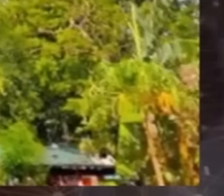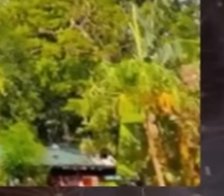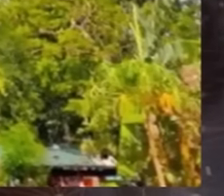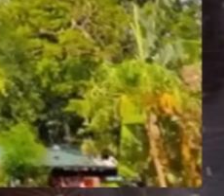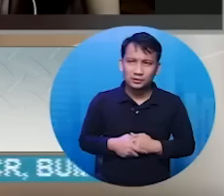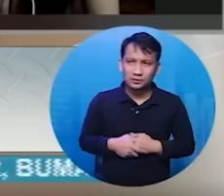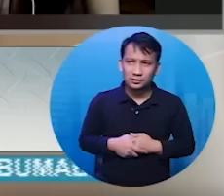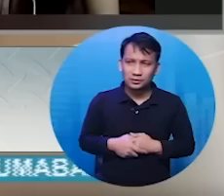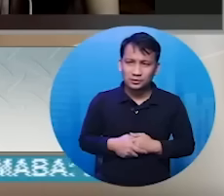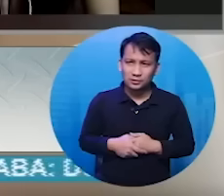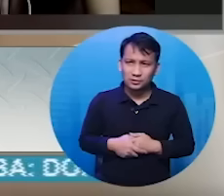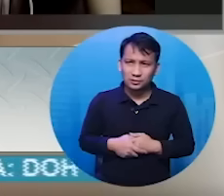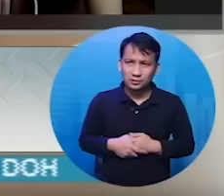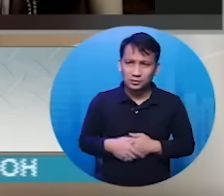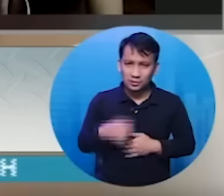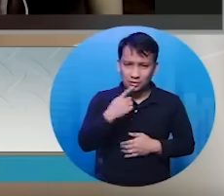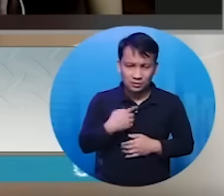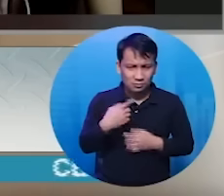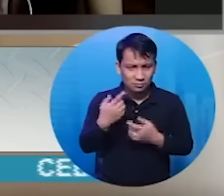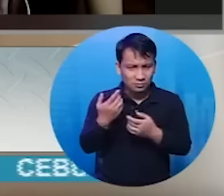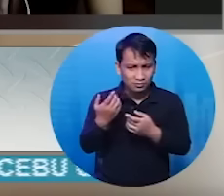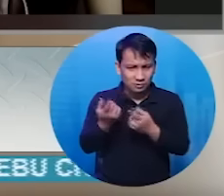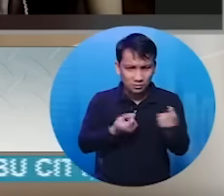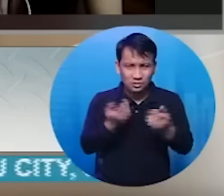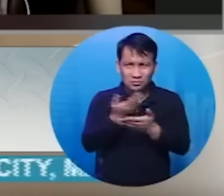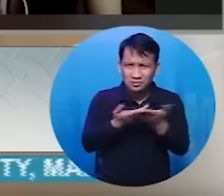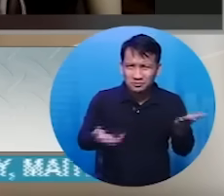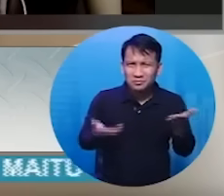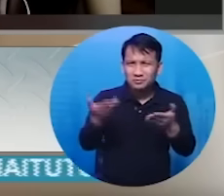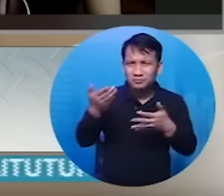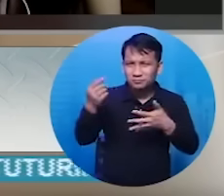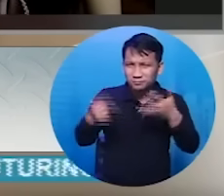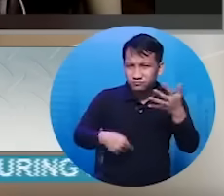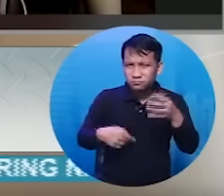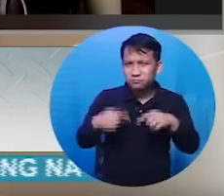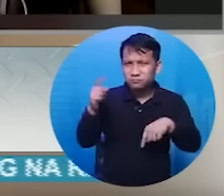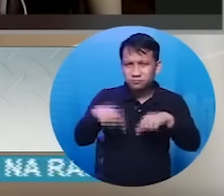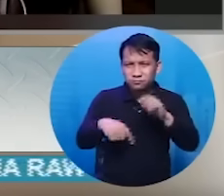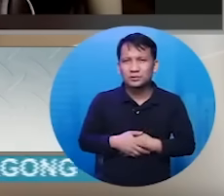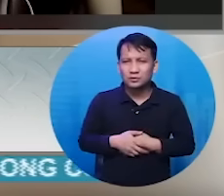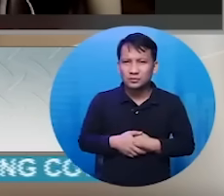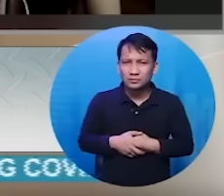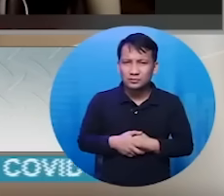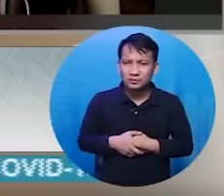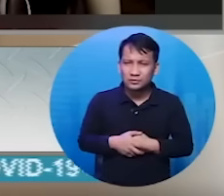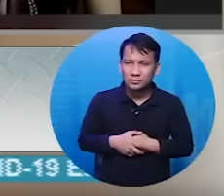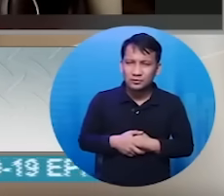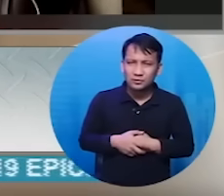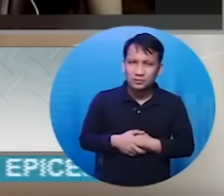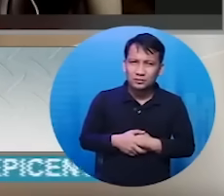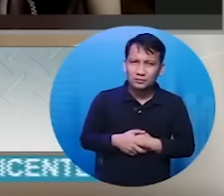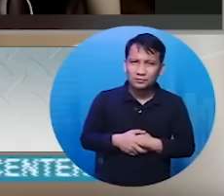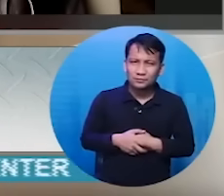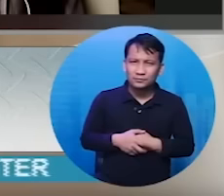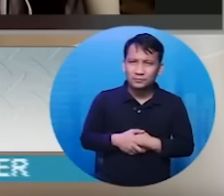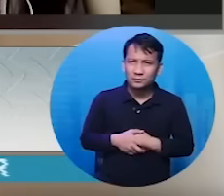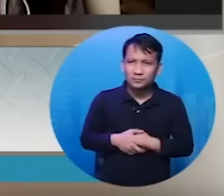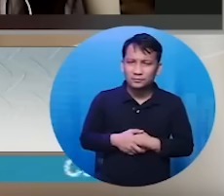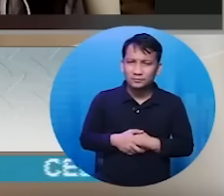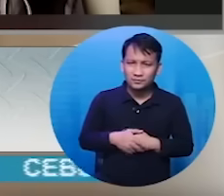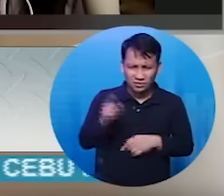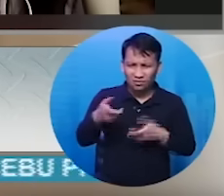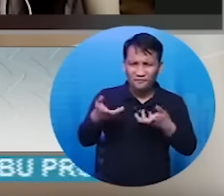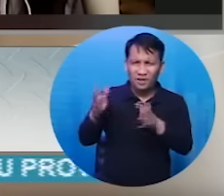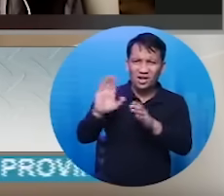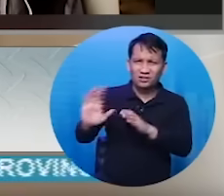yun eh. May mga bagay din na namamali. Dahil nga, di ko kaya kontrolin. Yun nga, yung bilang kaya ate. Sige, bahala